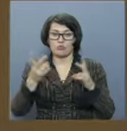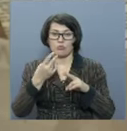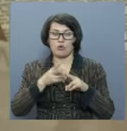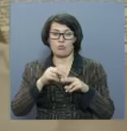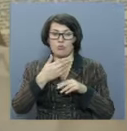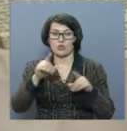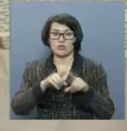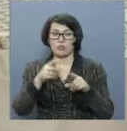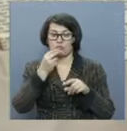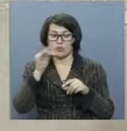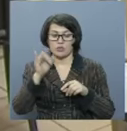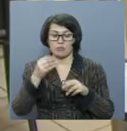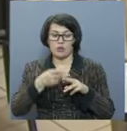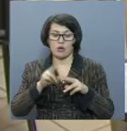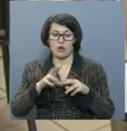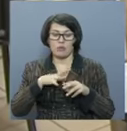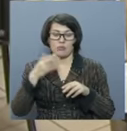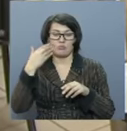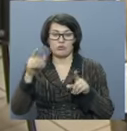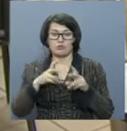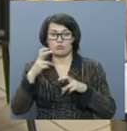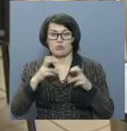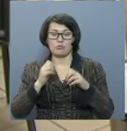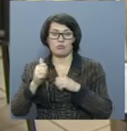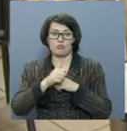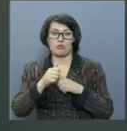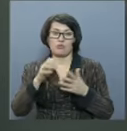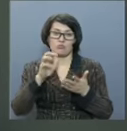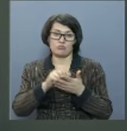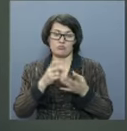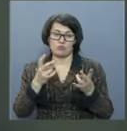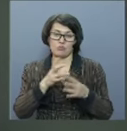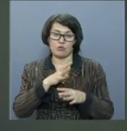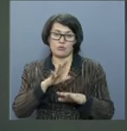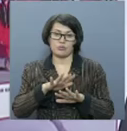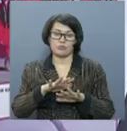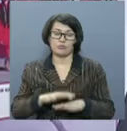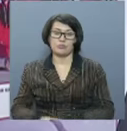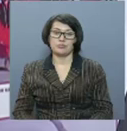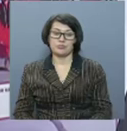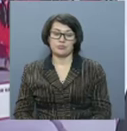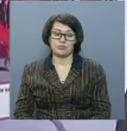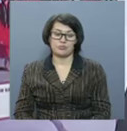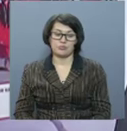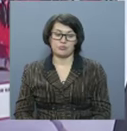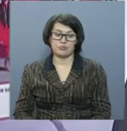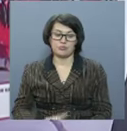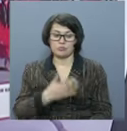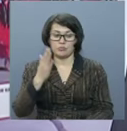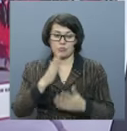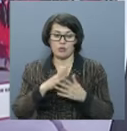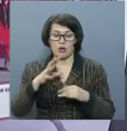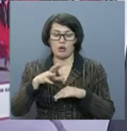Оның ішінде тамақ және жеңіл өнеркәсіпті алдыңғы шепке қойған жөн. Мы имеем достаточное количество